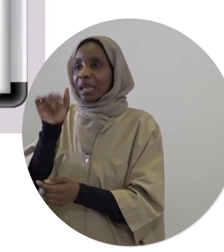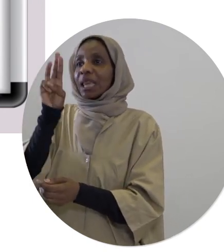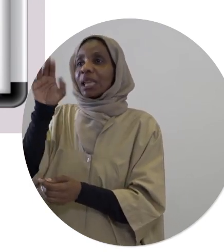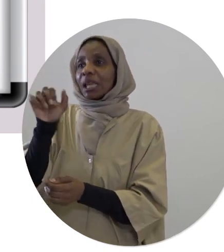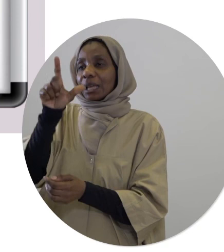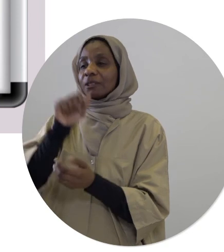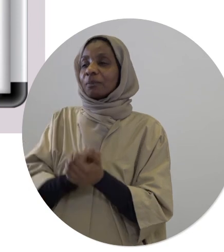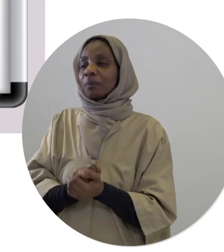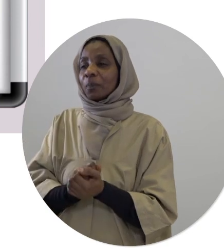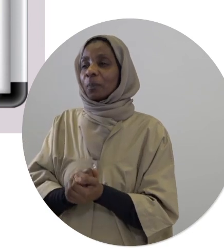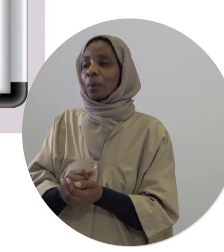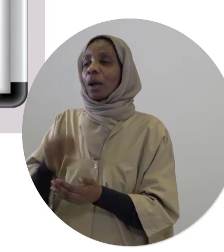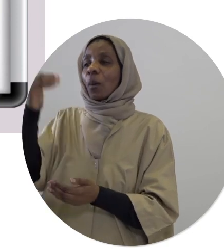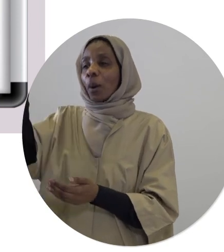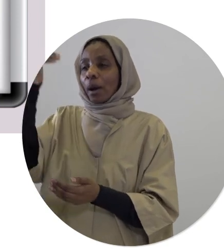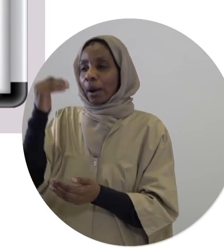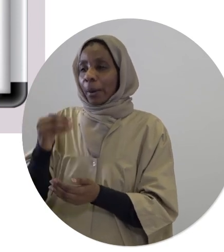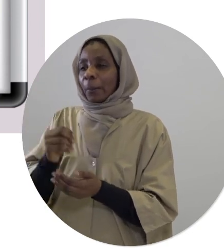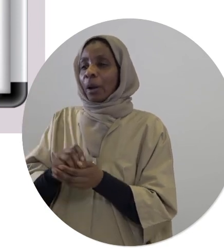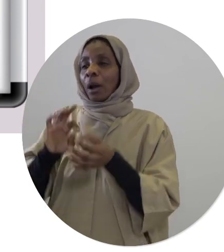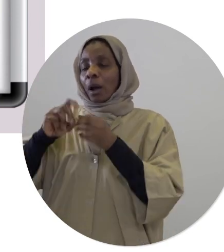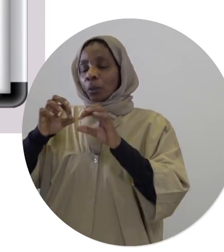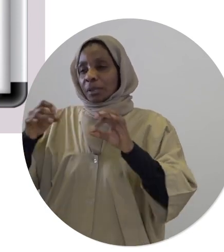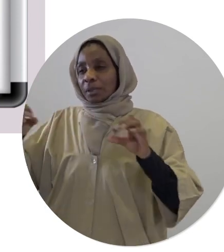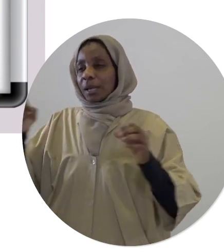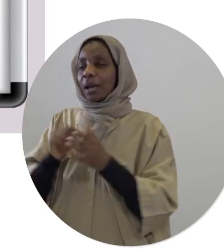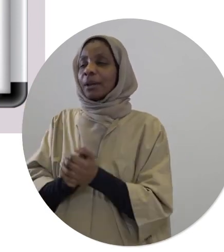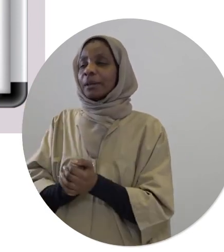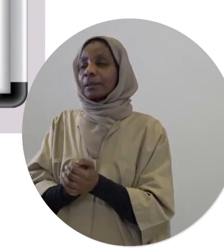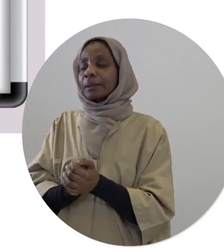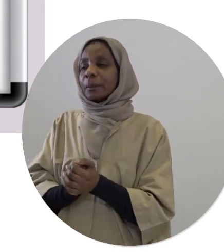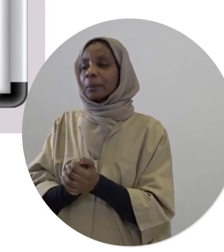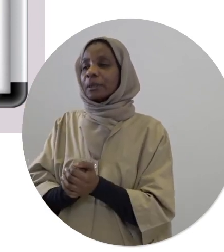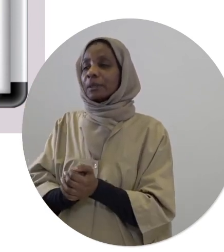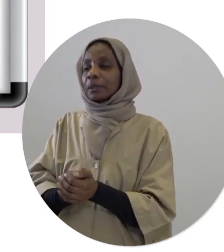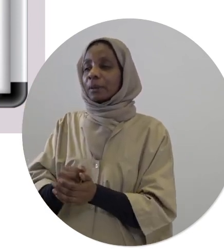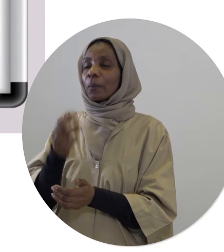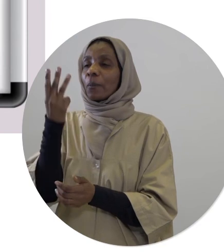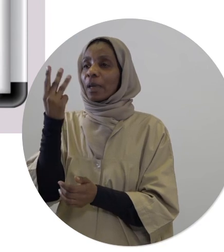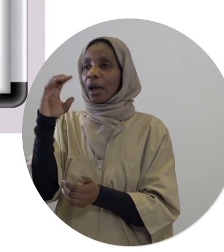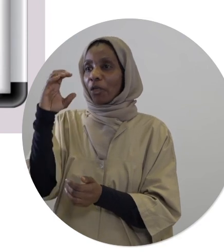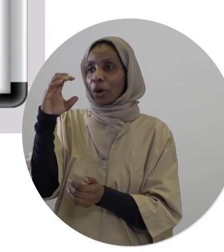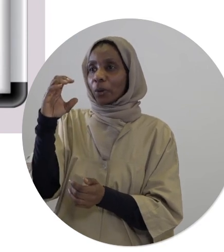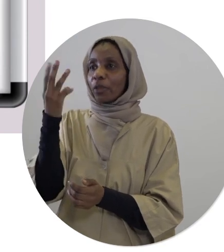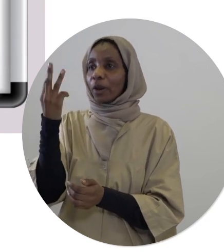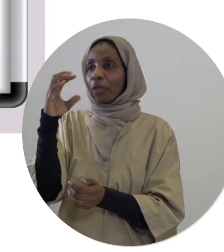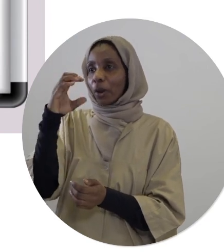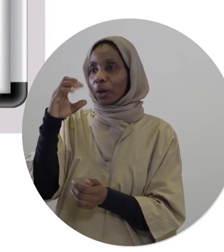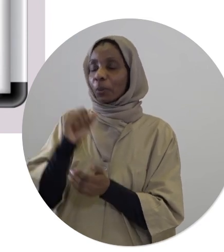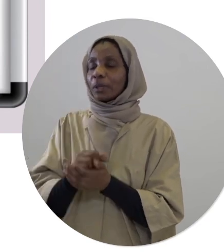2 فينيل 1 إيثانول. المثال الذي يليه، أطول سلسلة كربونية متصلة تتكون من 3 ذرات